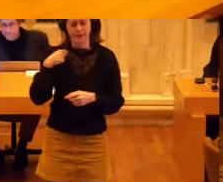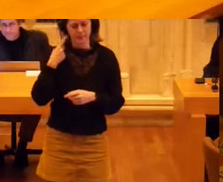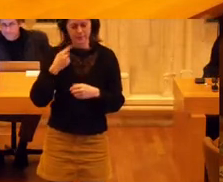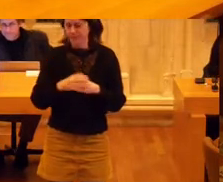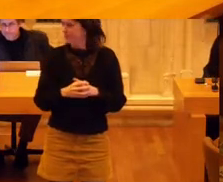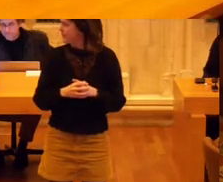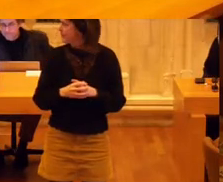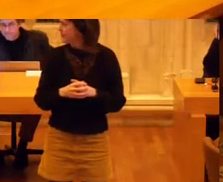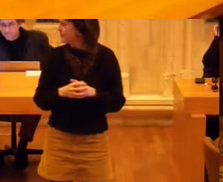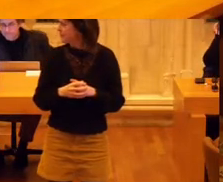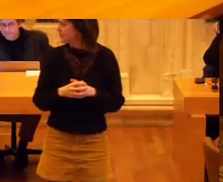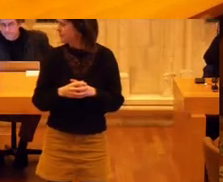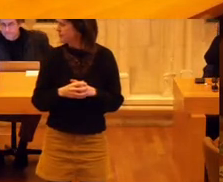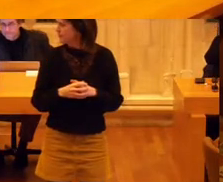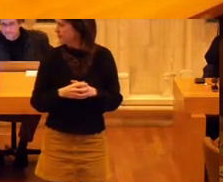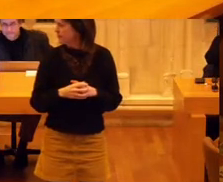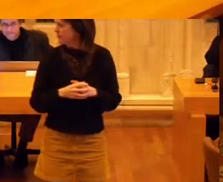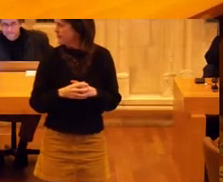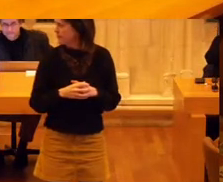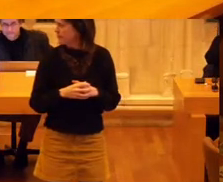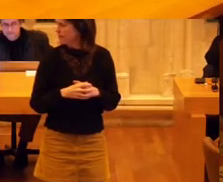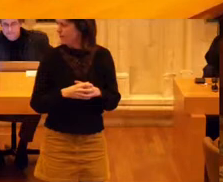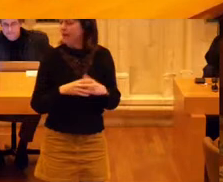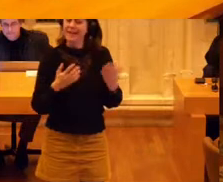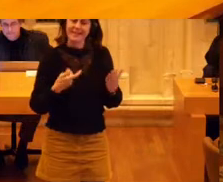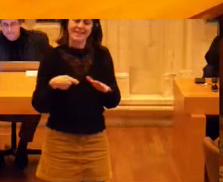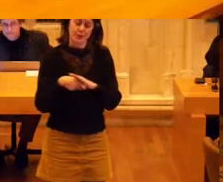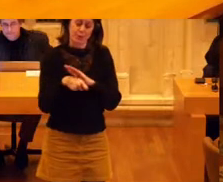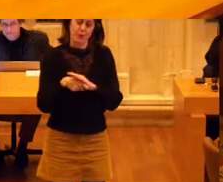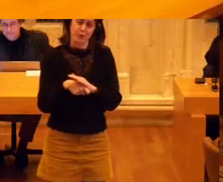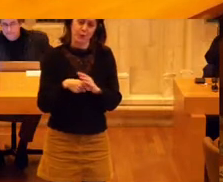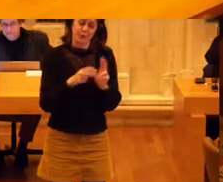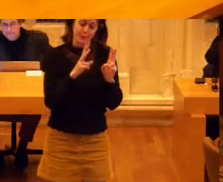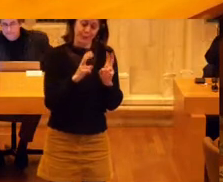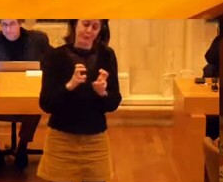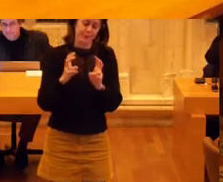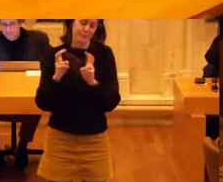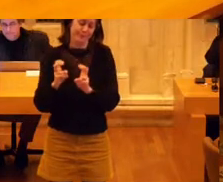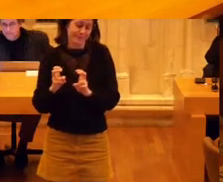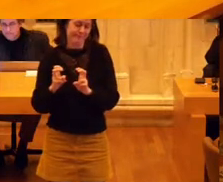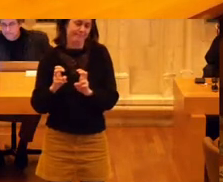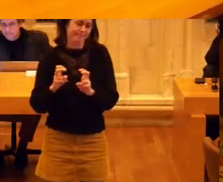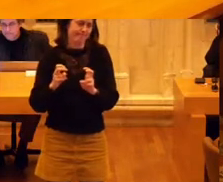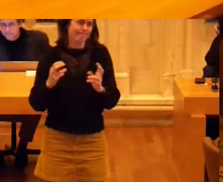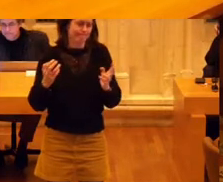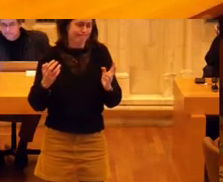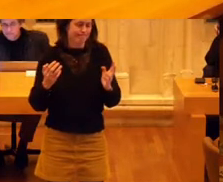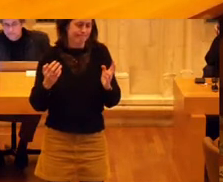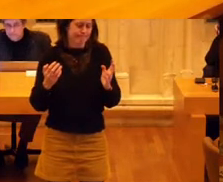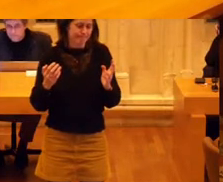Alors, la baisse de ces subventions ne signifie en aucun cas